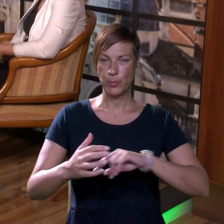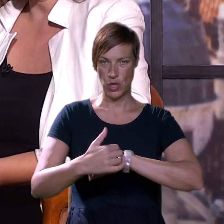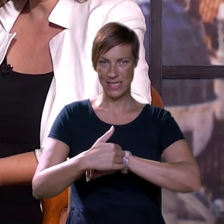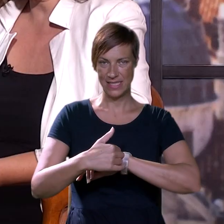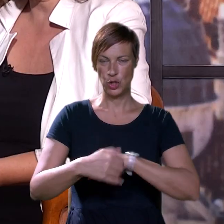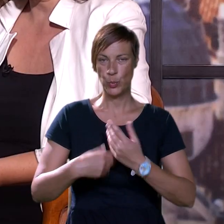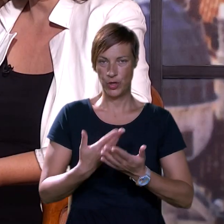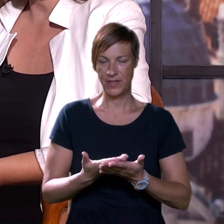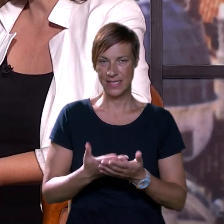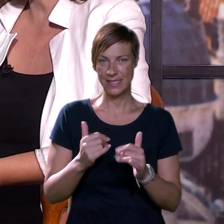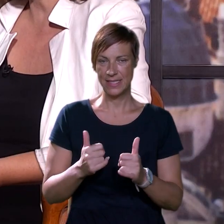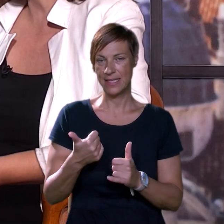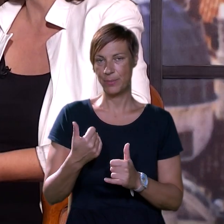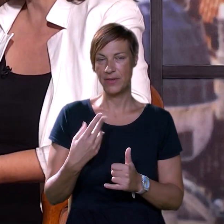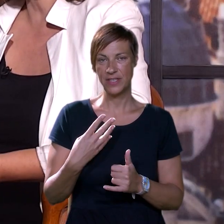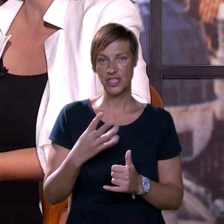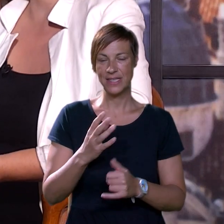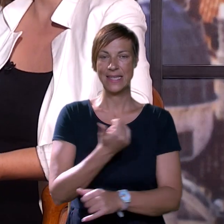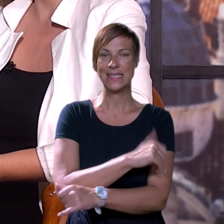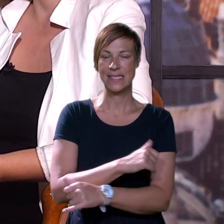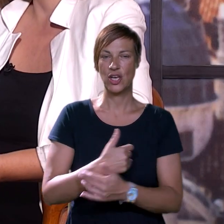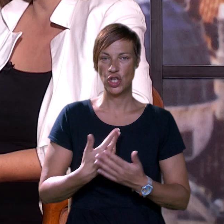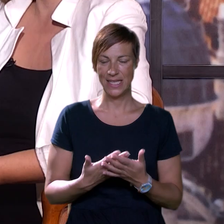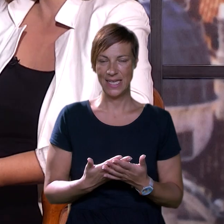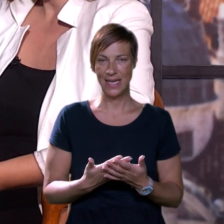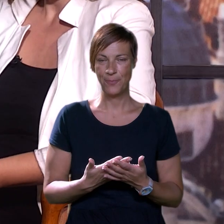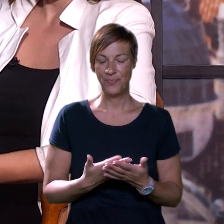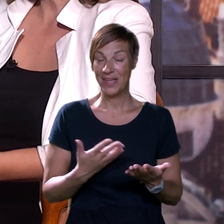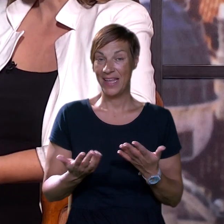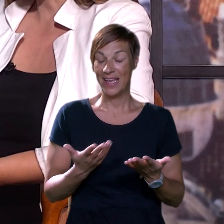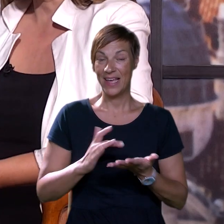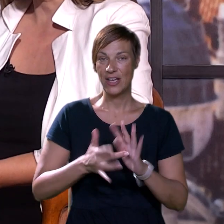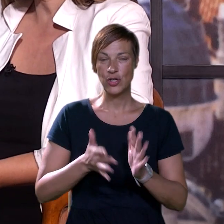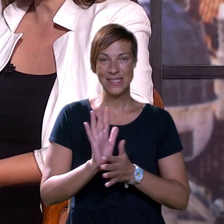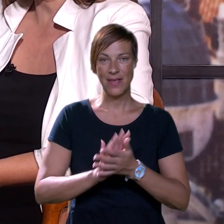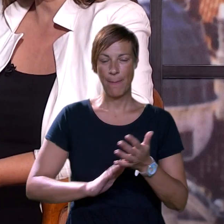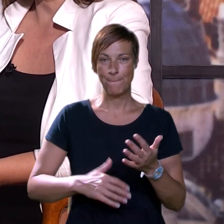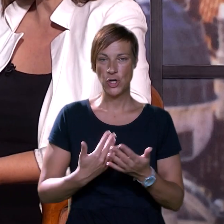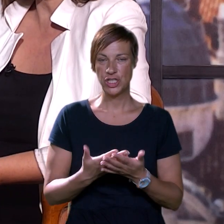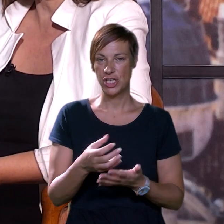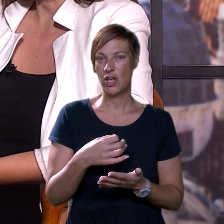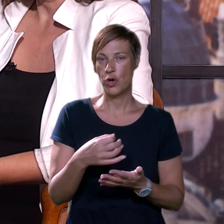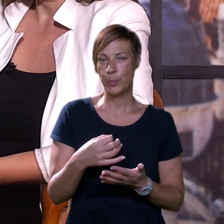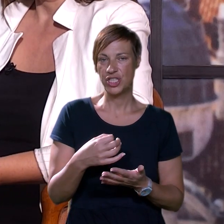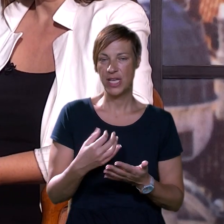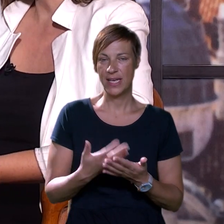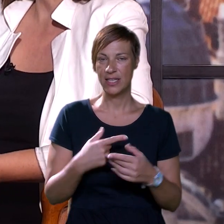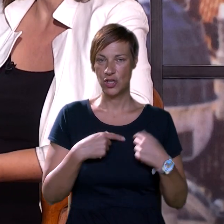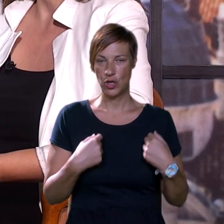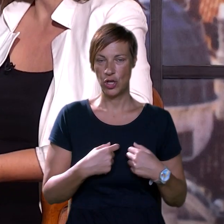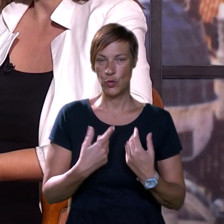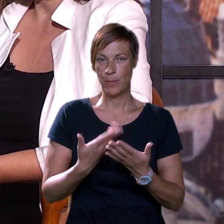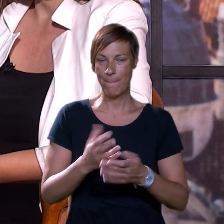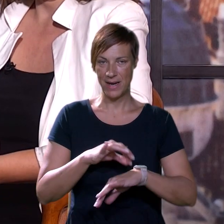bolnici Dubrovnik i sad punih 40 godina. Tako. Kako je sve počelo i općenito